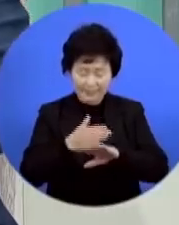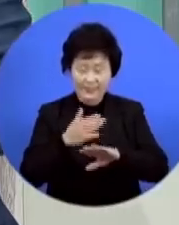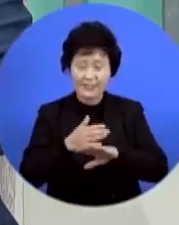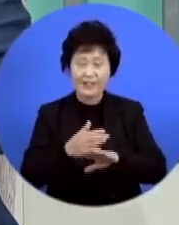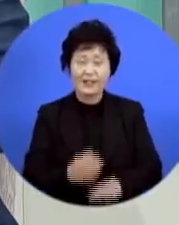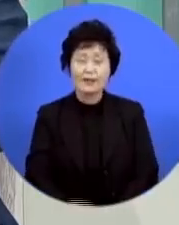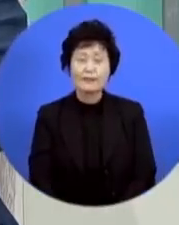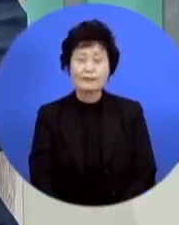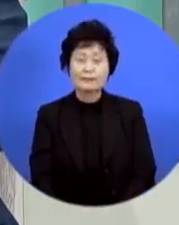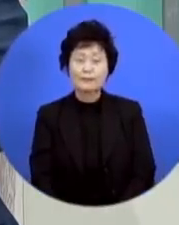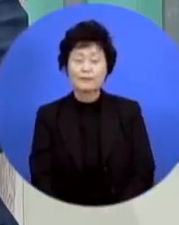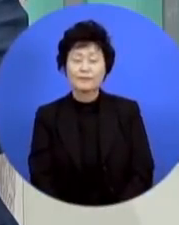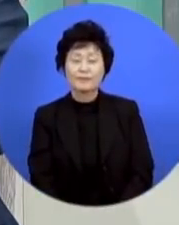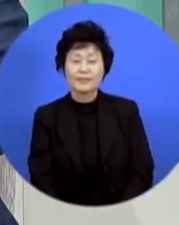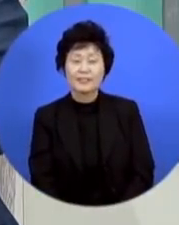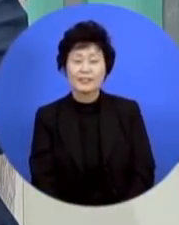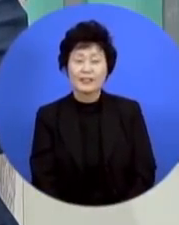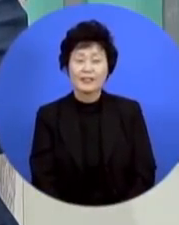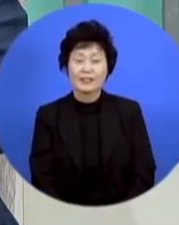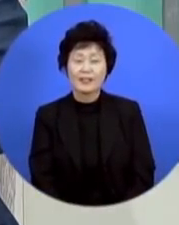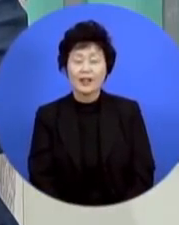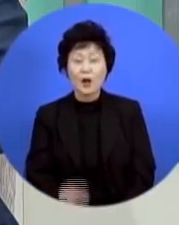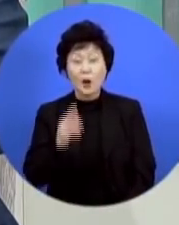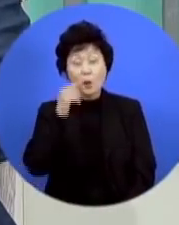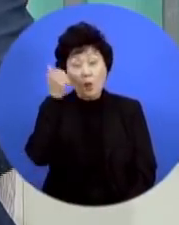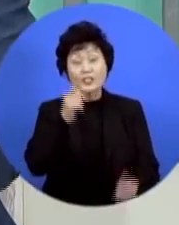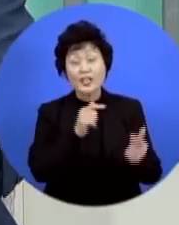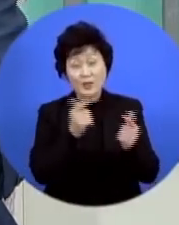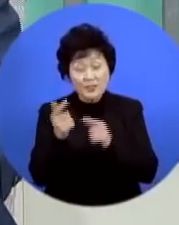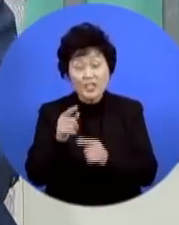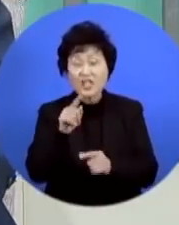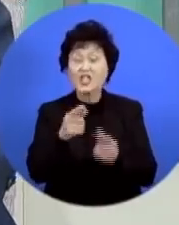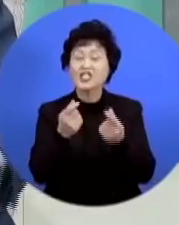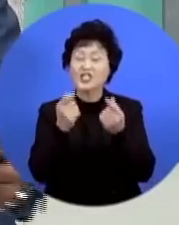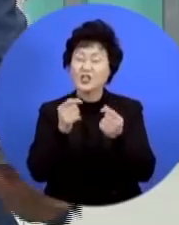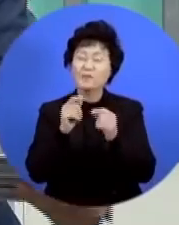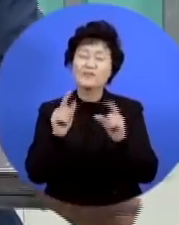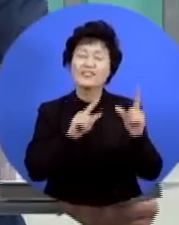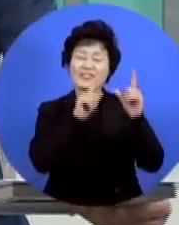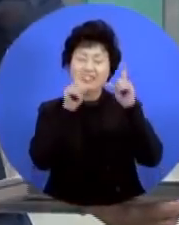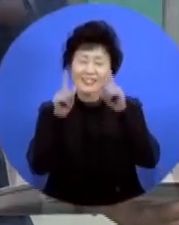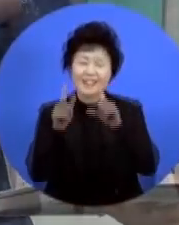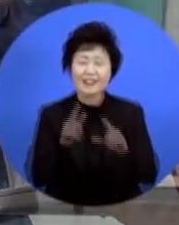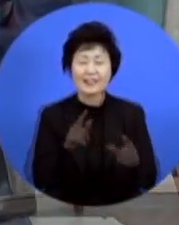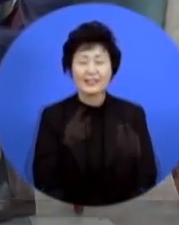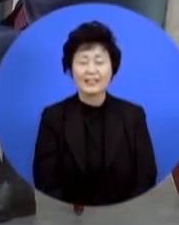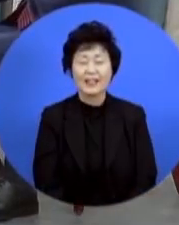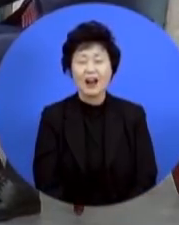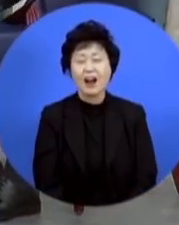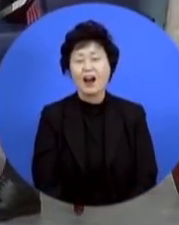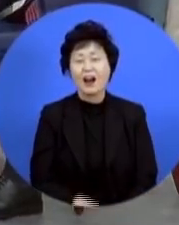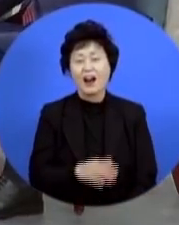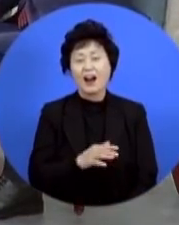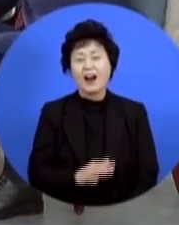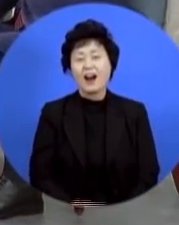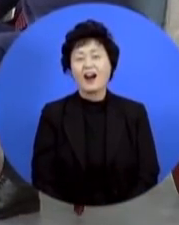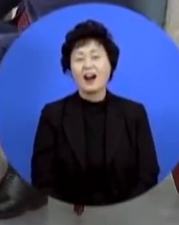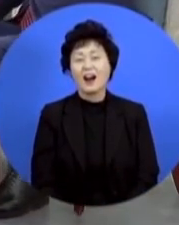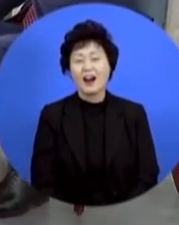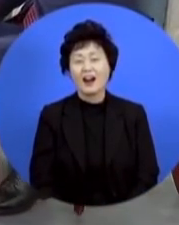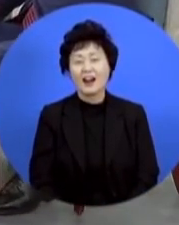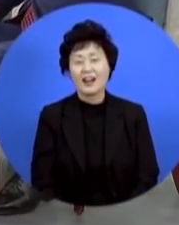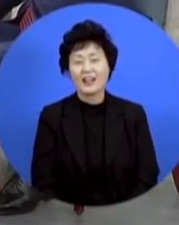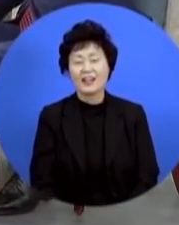우리 목사님들이 이렇게만 생활해 주시면 아무 문제 없죠. 그럼요. 예. 세 가지였어요. 세상 속으로. 예.